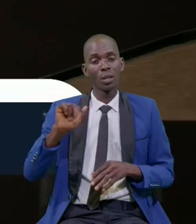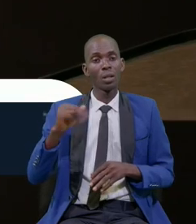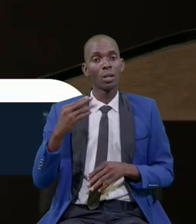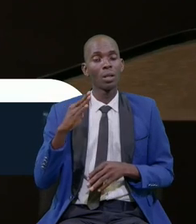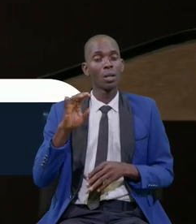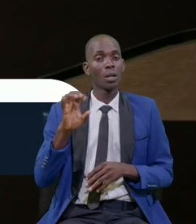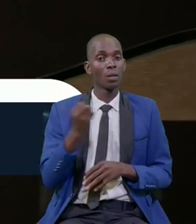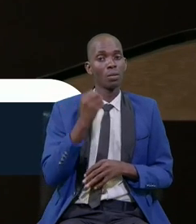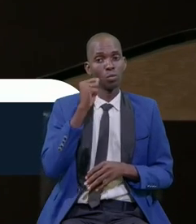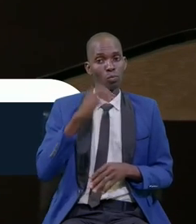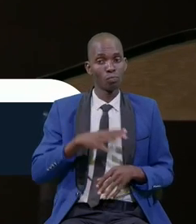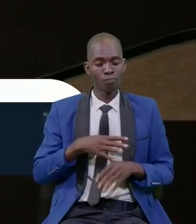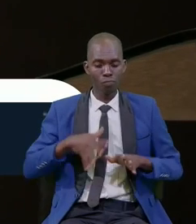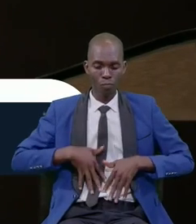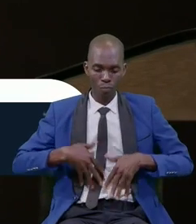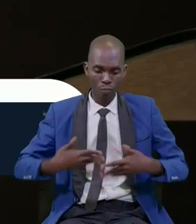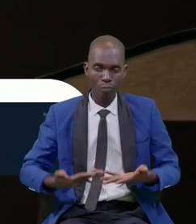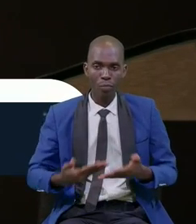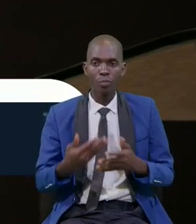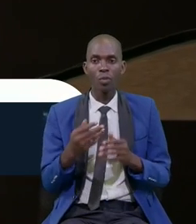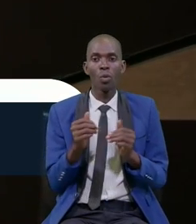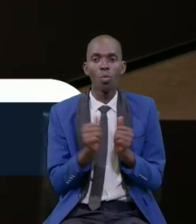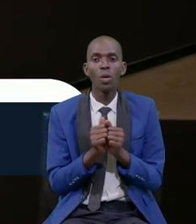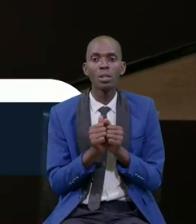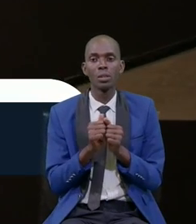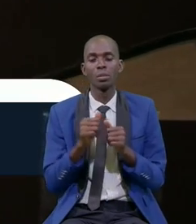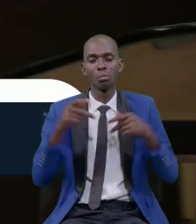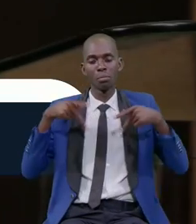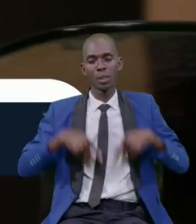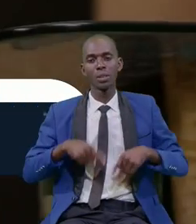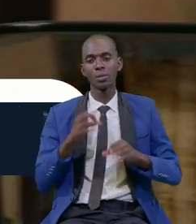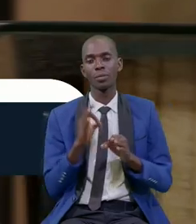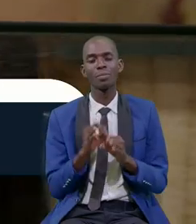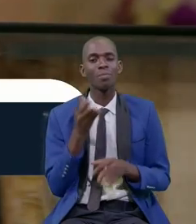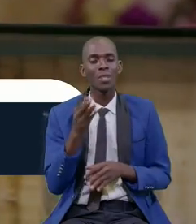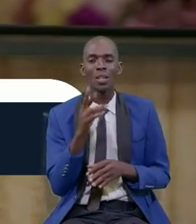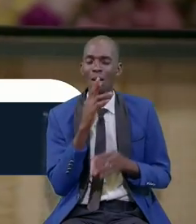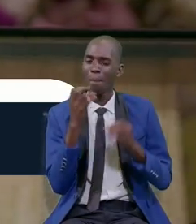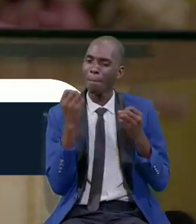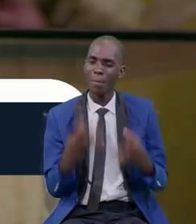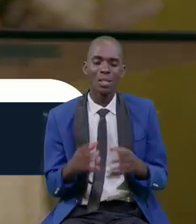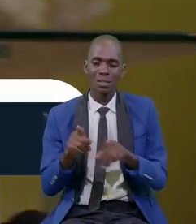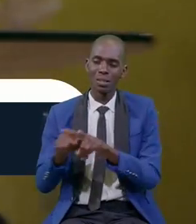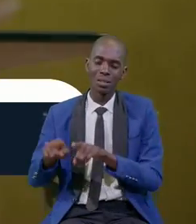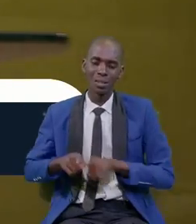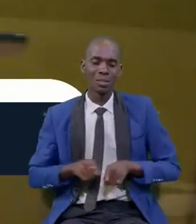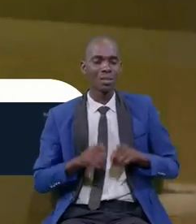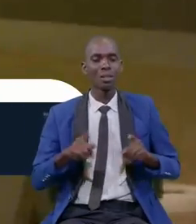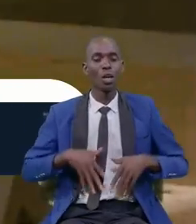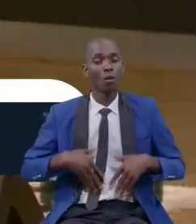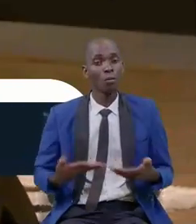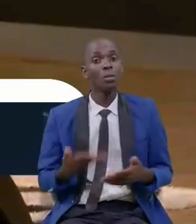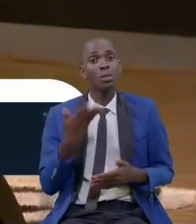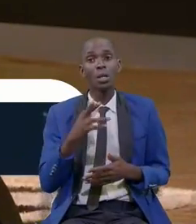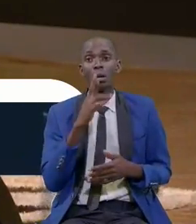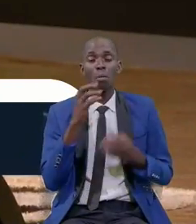La confession de Rahab avec la foi personnelle. Il y a beaucoup de confessions, il y a des gens